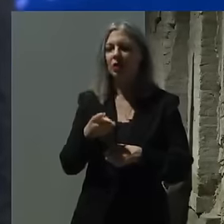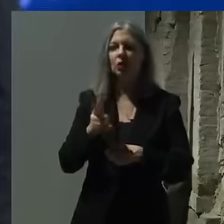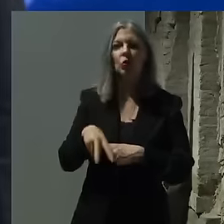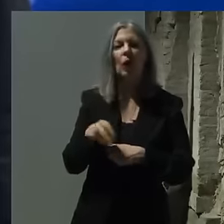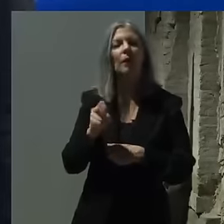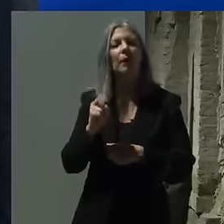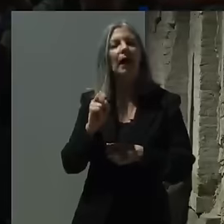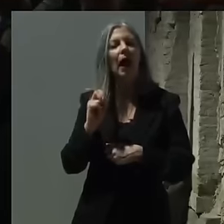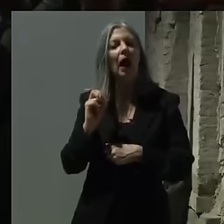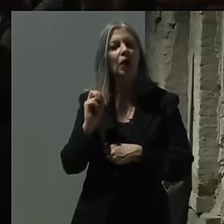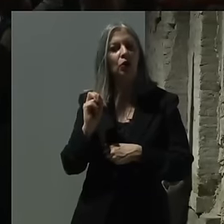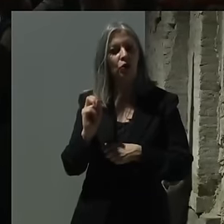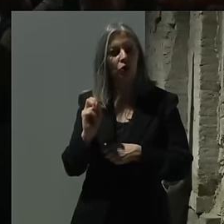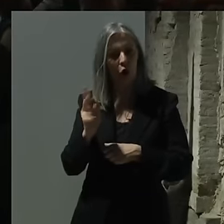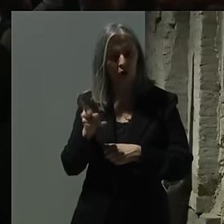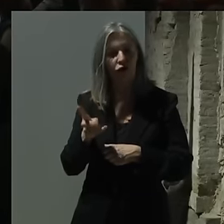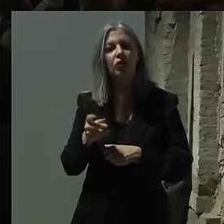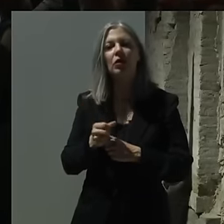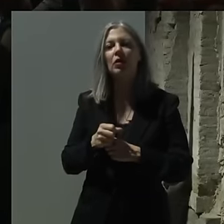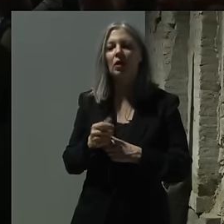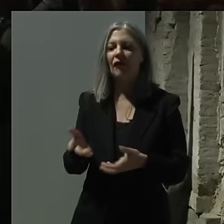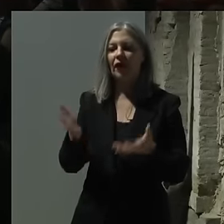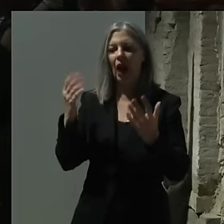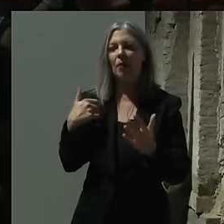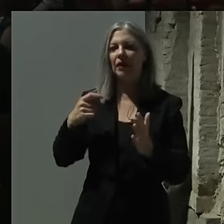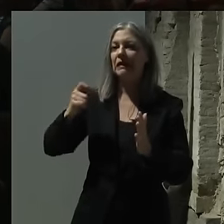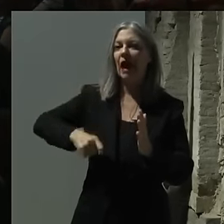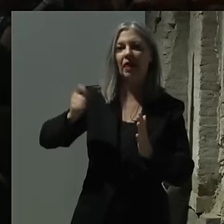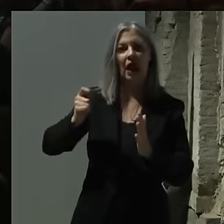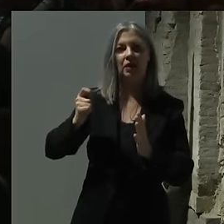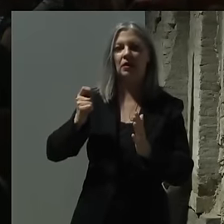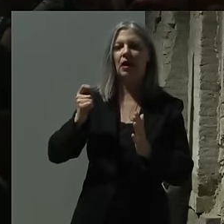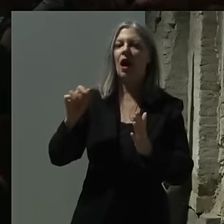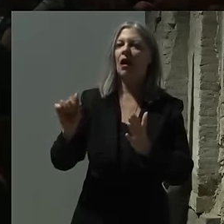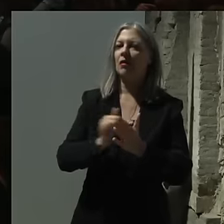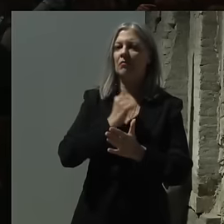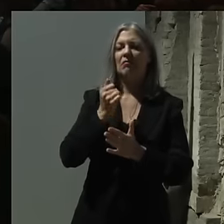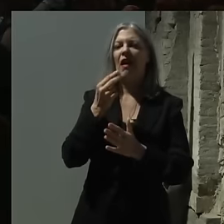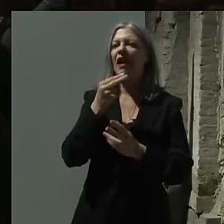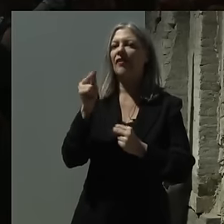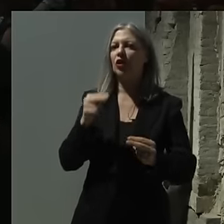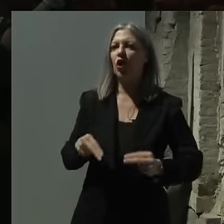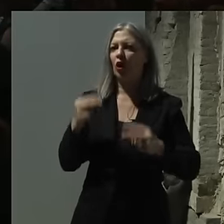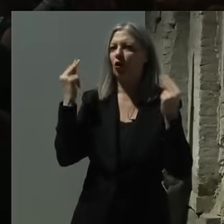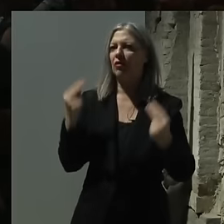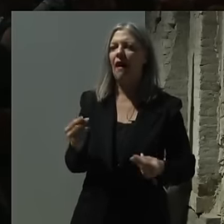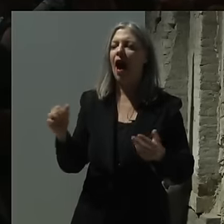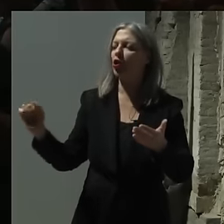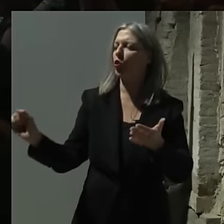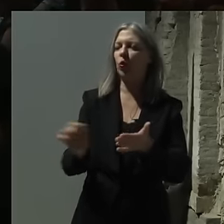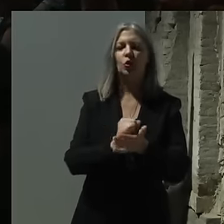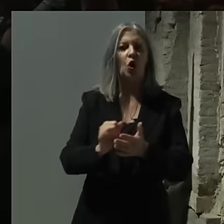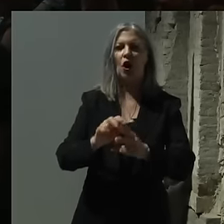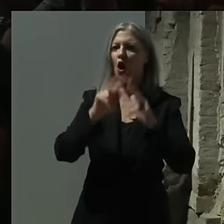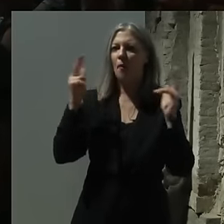arriva finalmente la revisione della sentenza, viene assolto completamente e viene